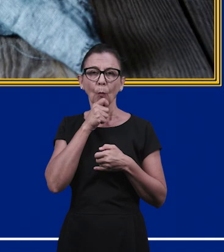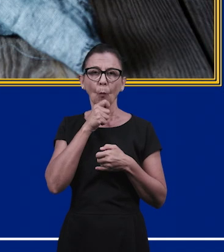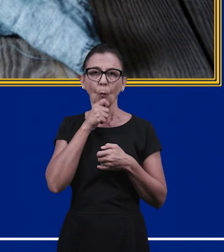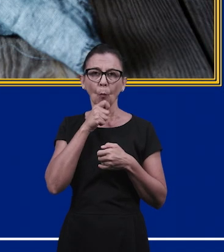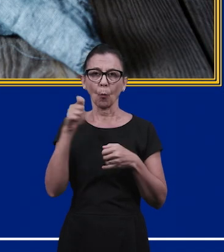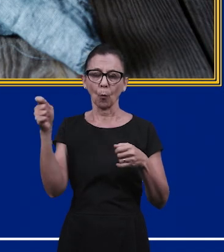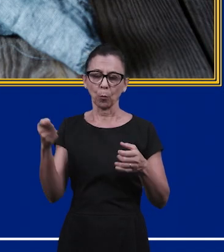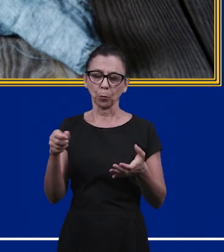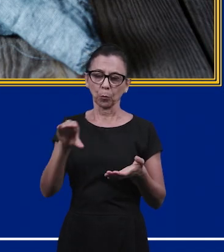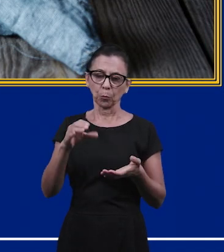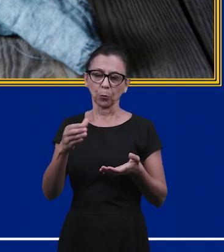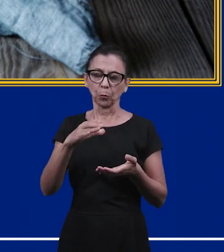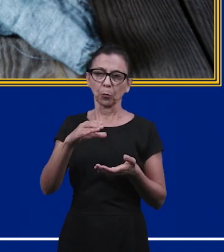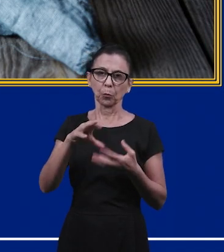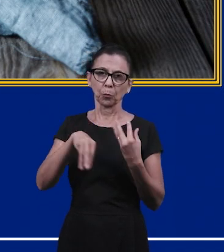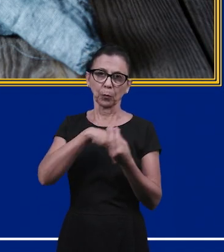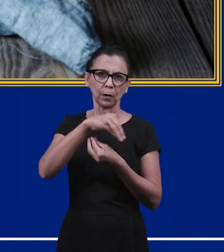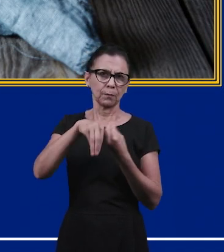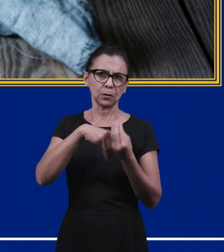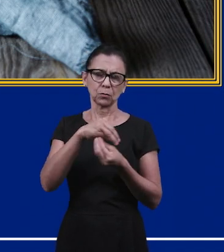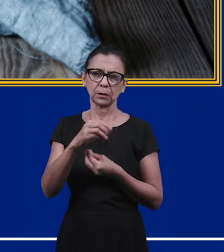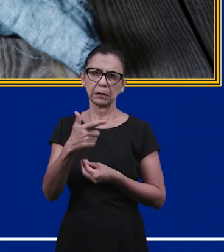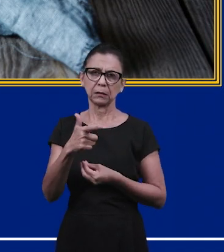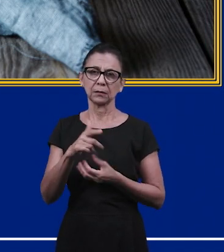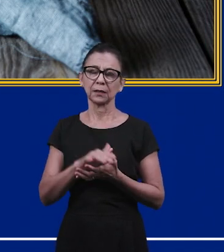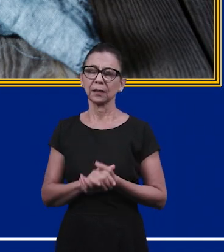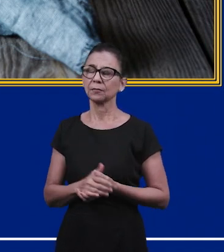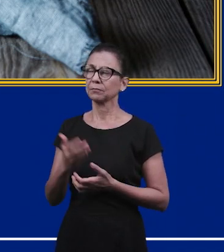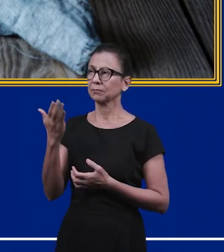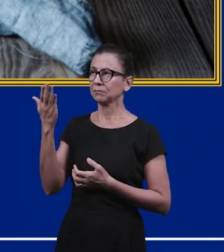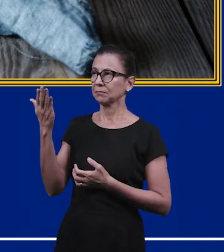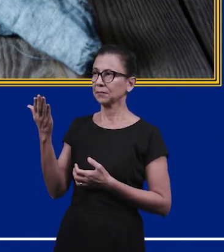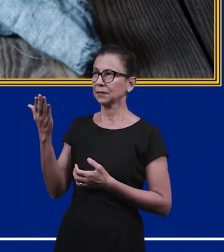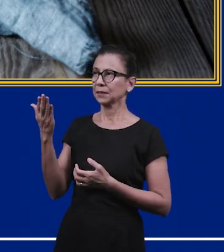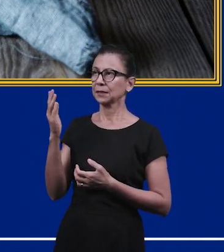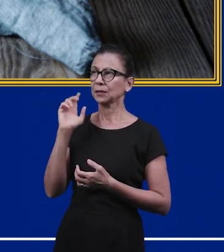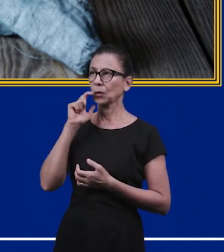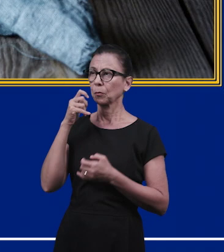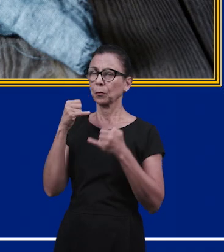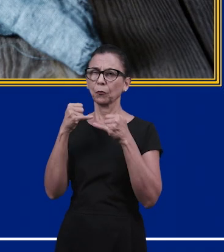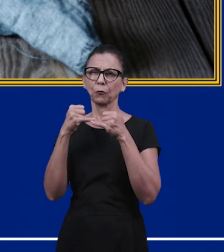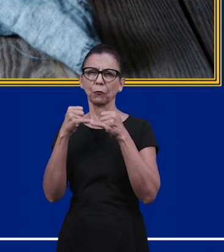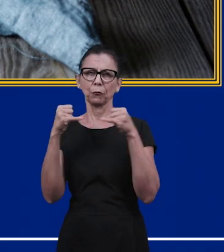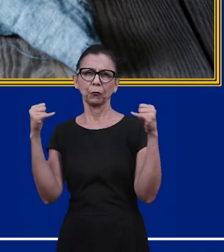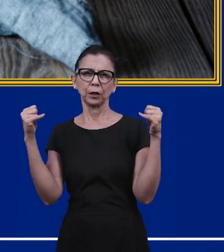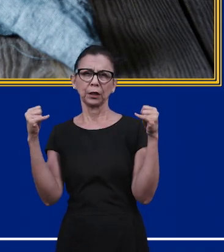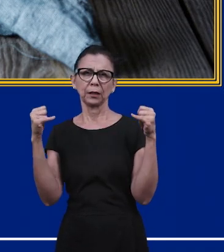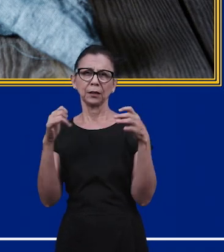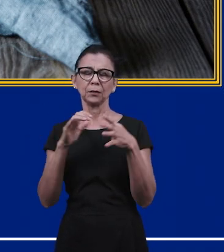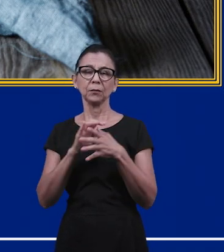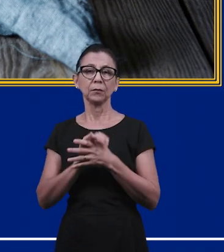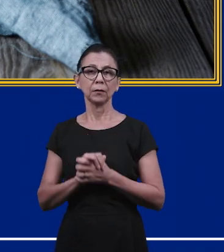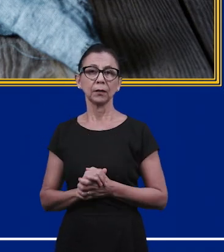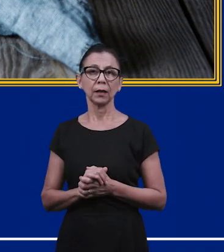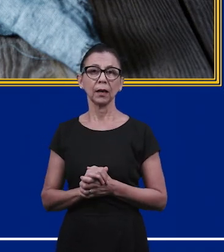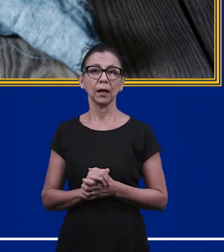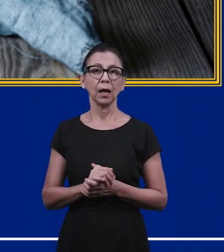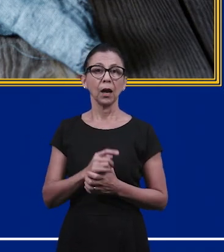pain avec ferment, qui est plus joli, n'est-ce pas, Daniel? Sans doute, c'est plus